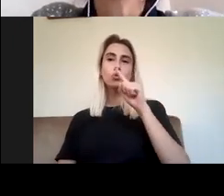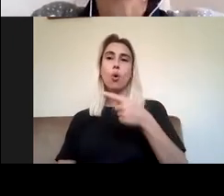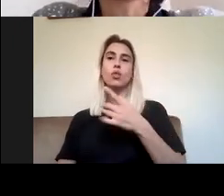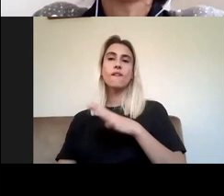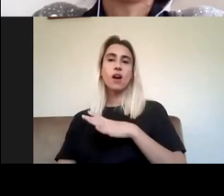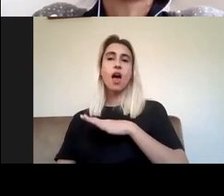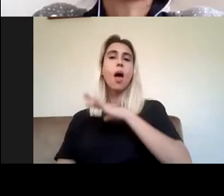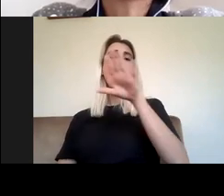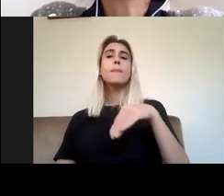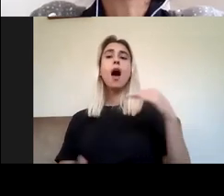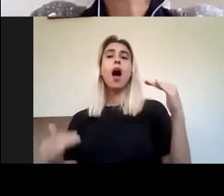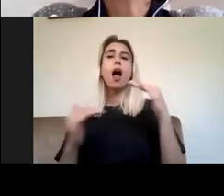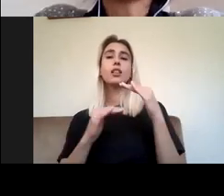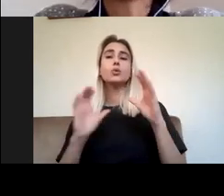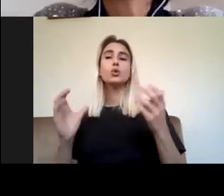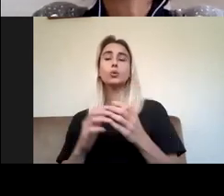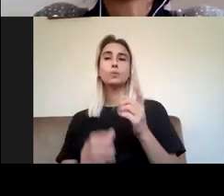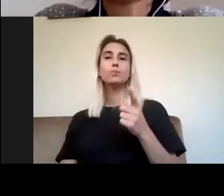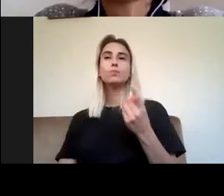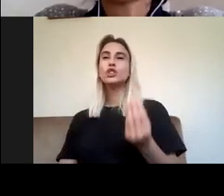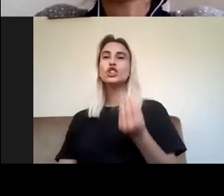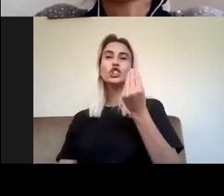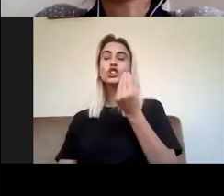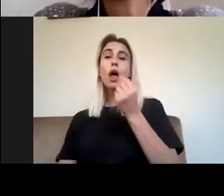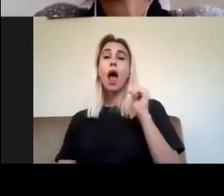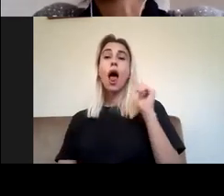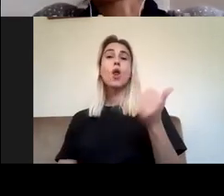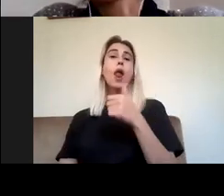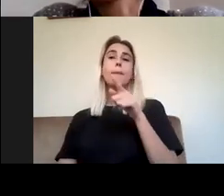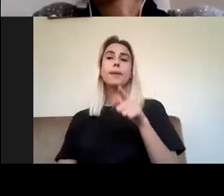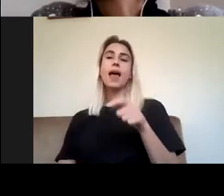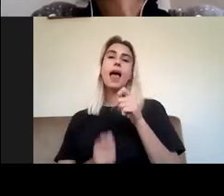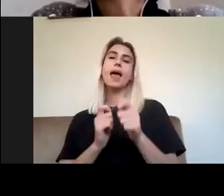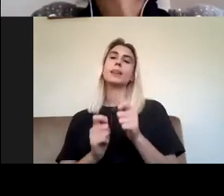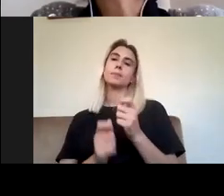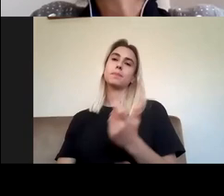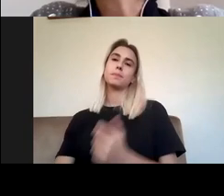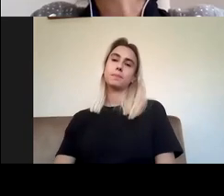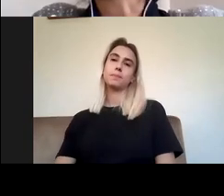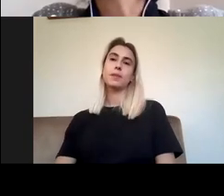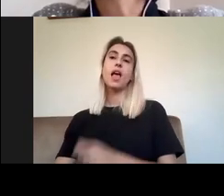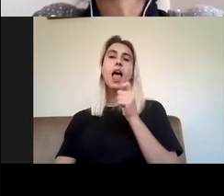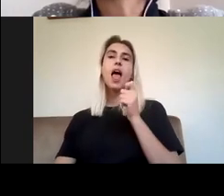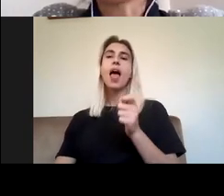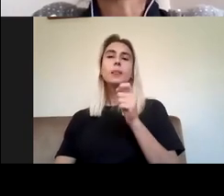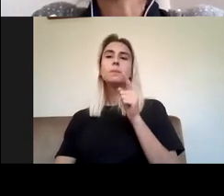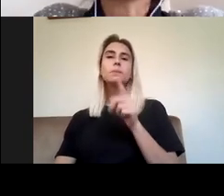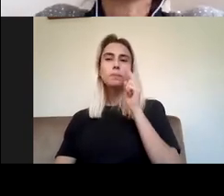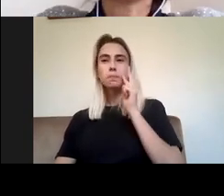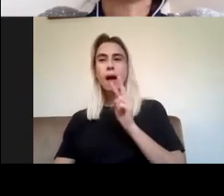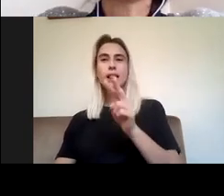alt grubun çıktılarından, en önemli çıktılarından bir tanesi eğitimdi. Tabii eğitimi şey gibi baktık